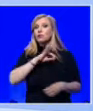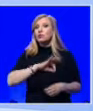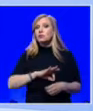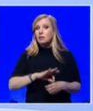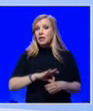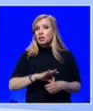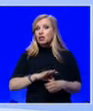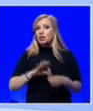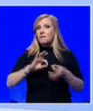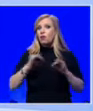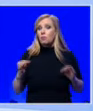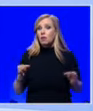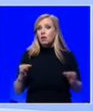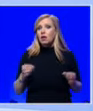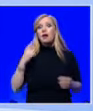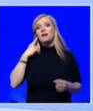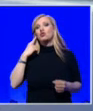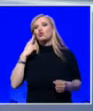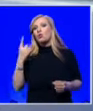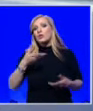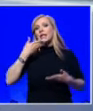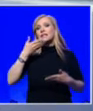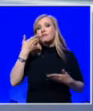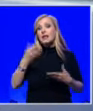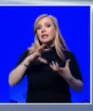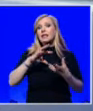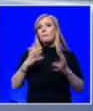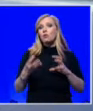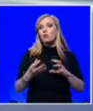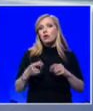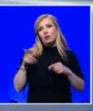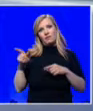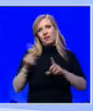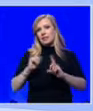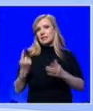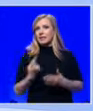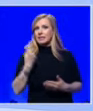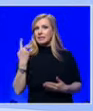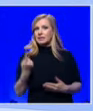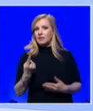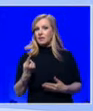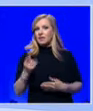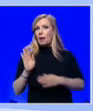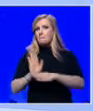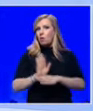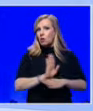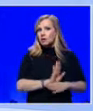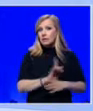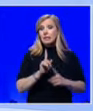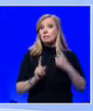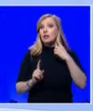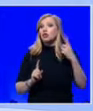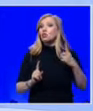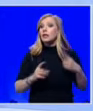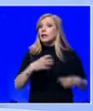чухте изявленията на политиците. Все пак това не са единствените политици в парламента. Не сме чули още победителите от ГЕРБ.